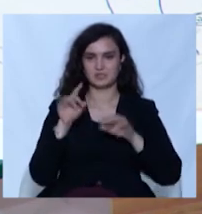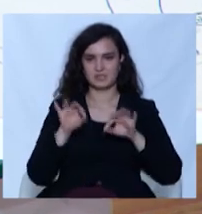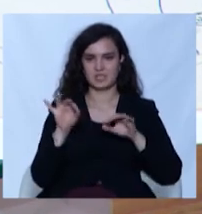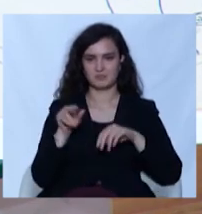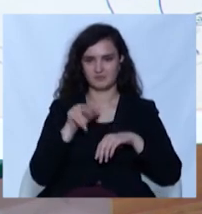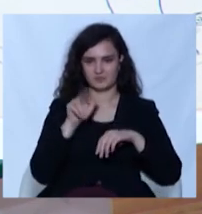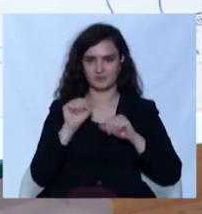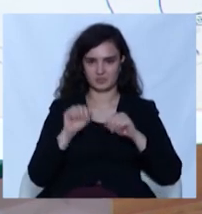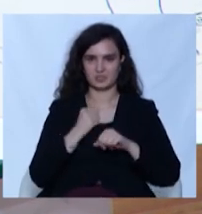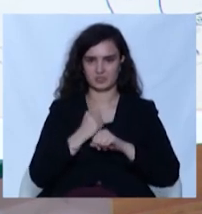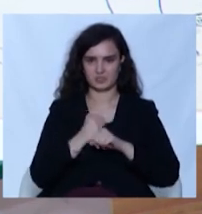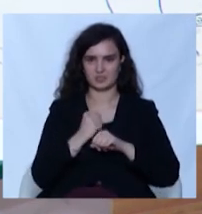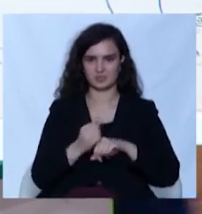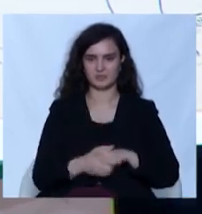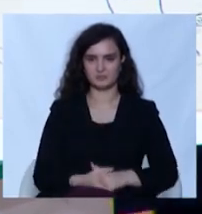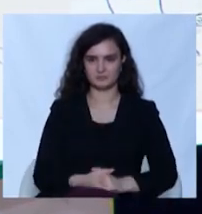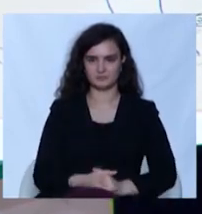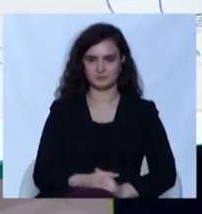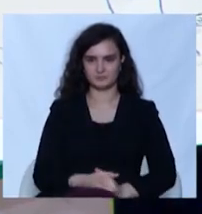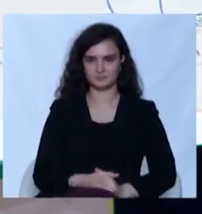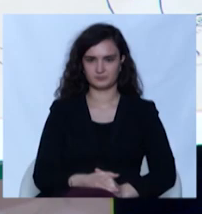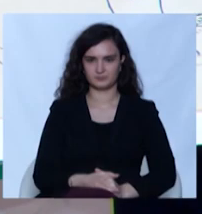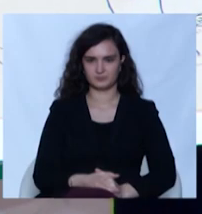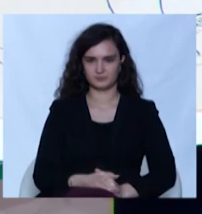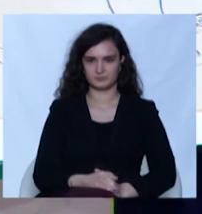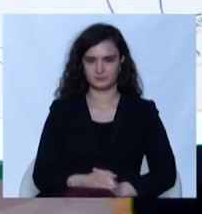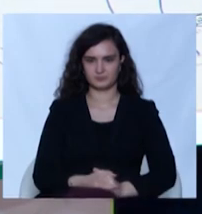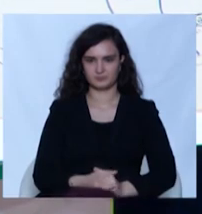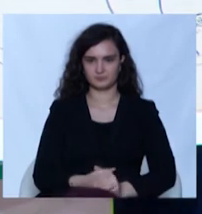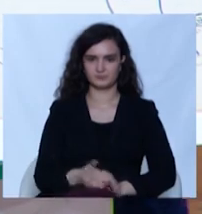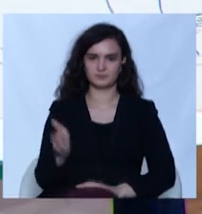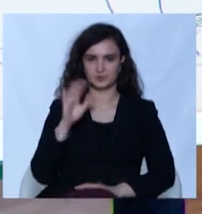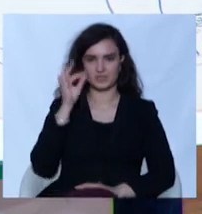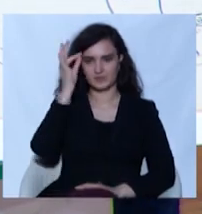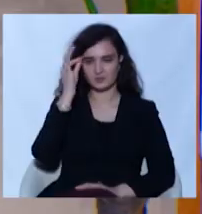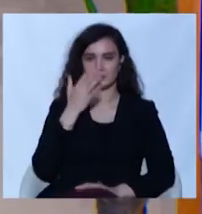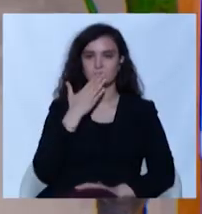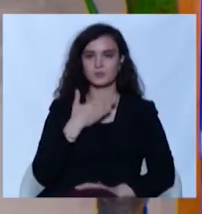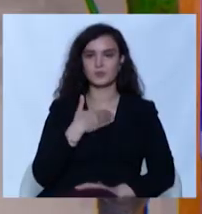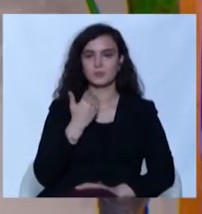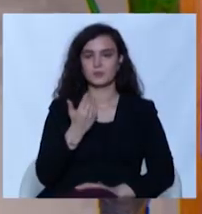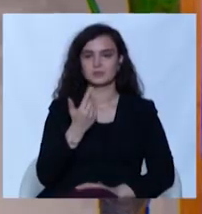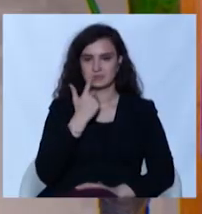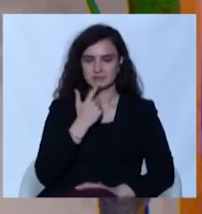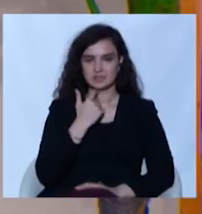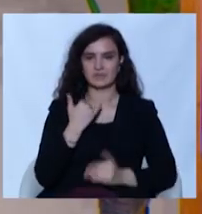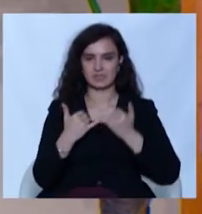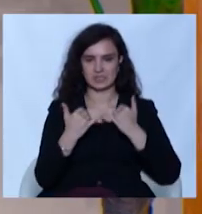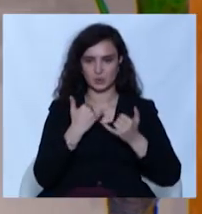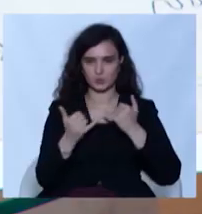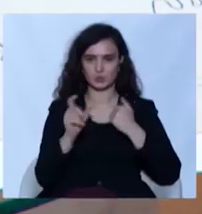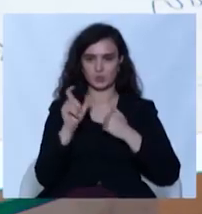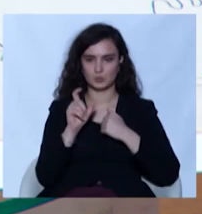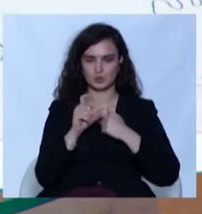საღებავით გააკეთოთ. მოდით კიდე გავიხსენოთ. ძირითადი ფერები გახსოვთ? წითელი, ყვითელი